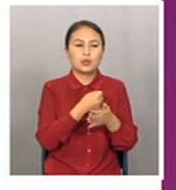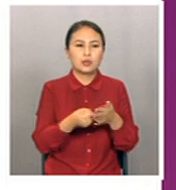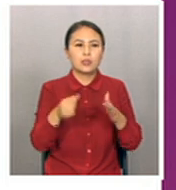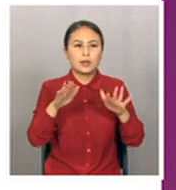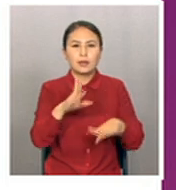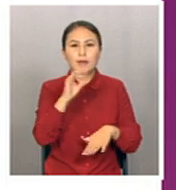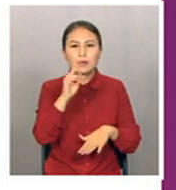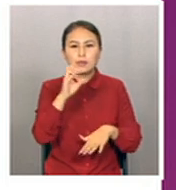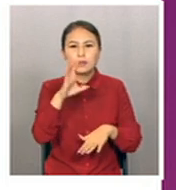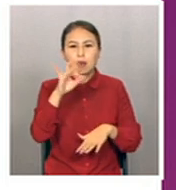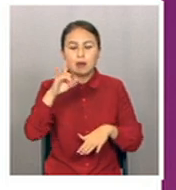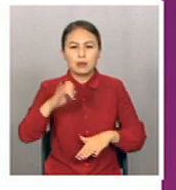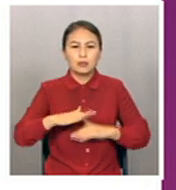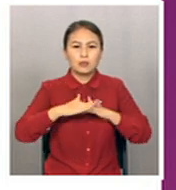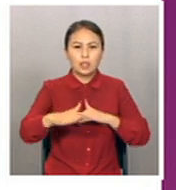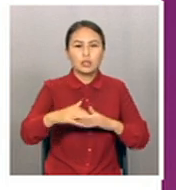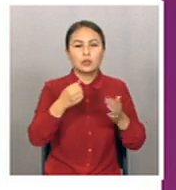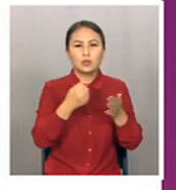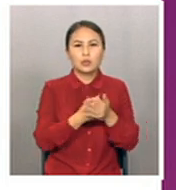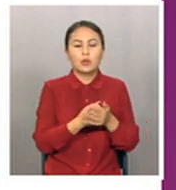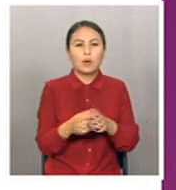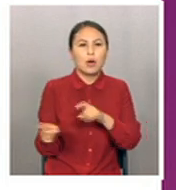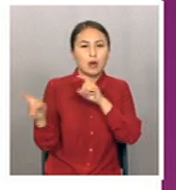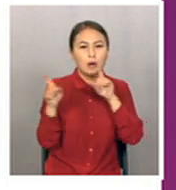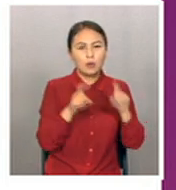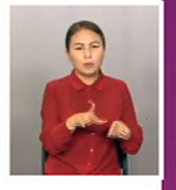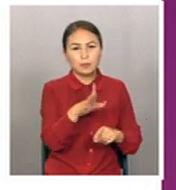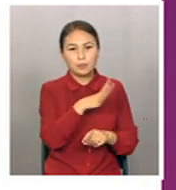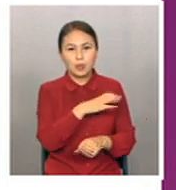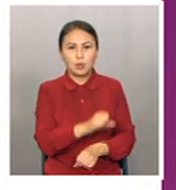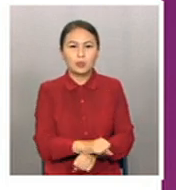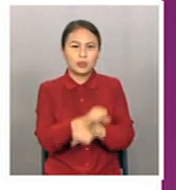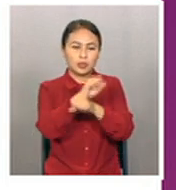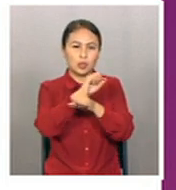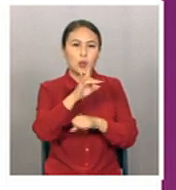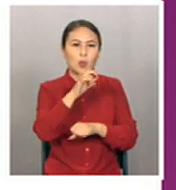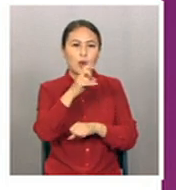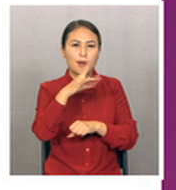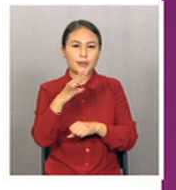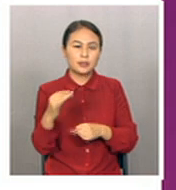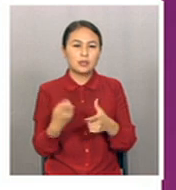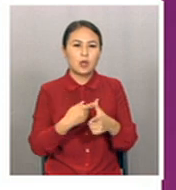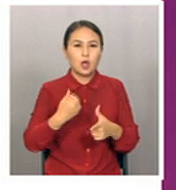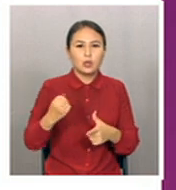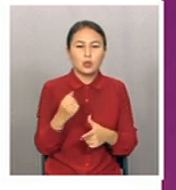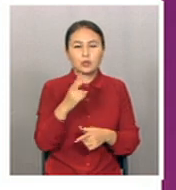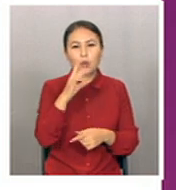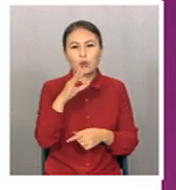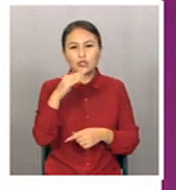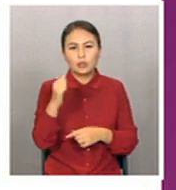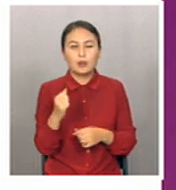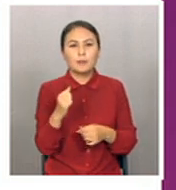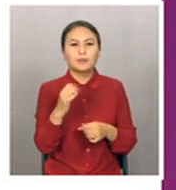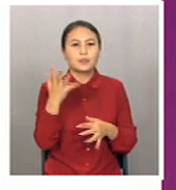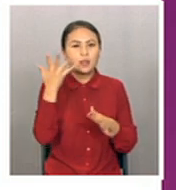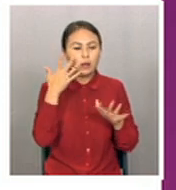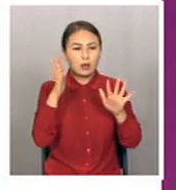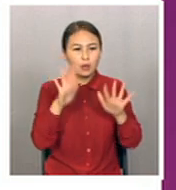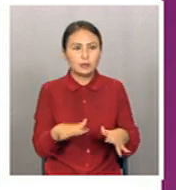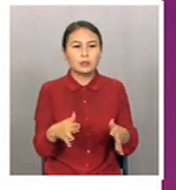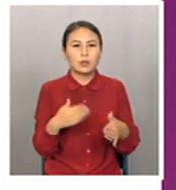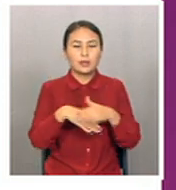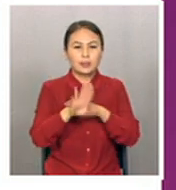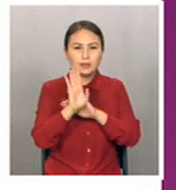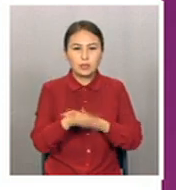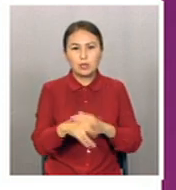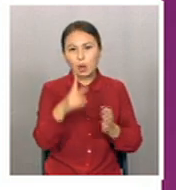әскері арқадан Жетісуға ауған тұста көтерілісшілердің рухани көсемі болған Досқожа жырау бұл қоныстан кеткен соң